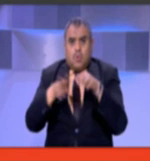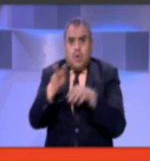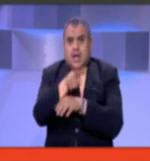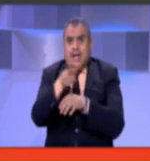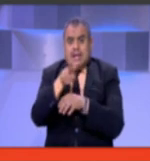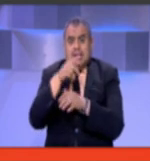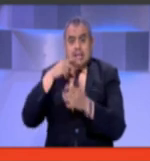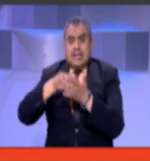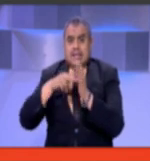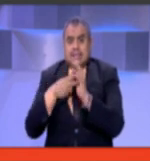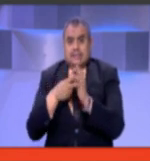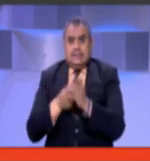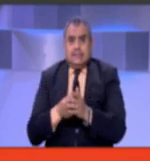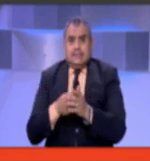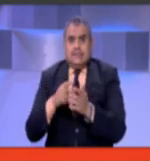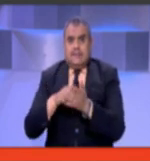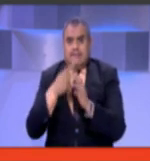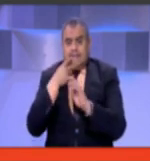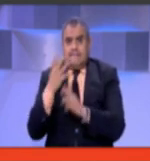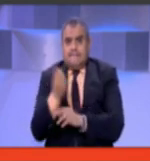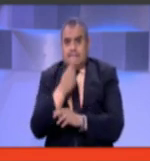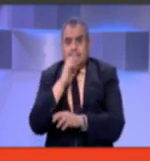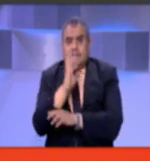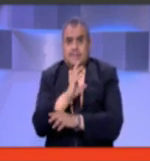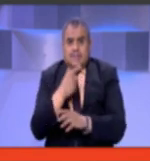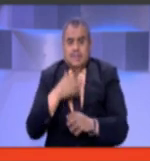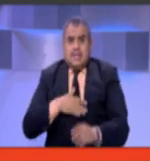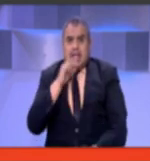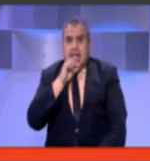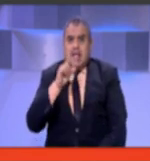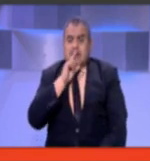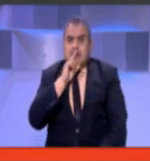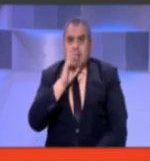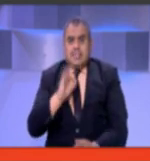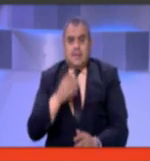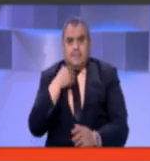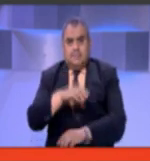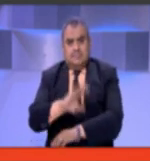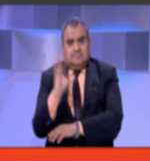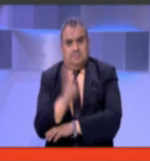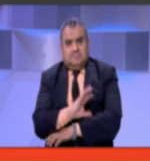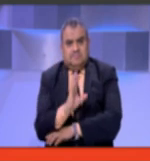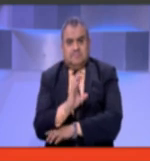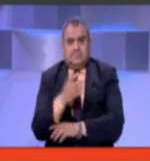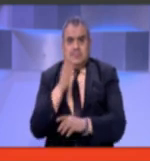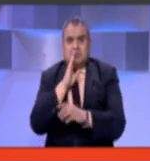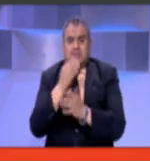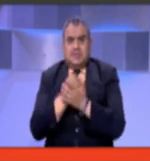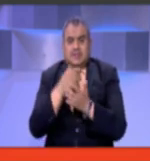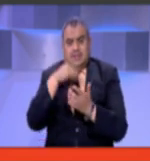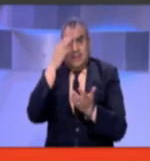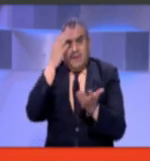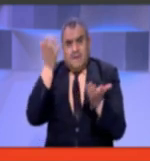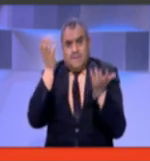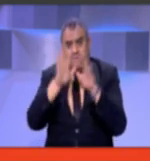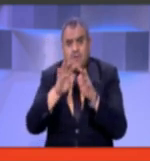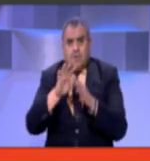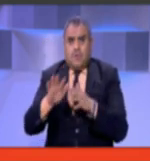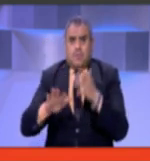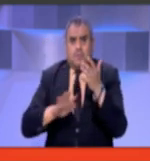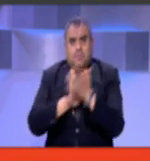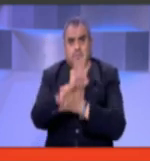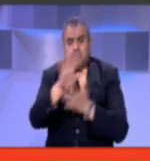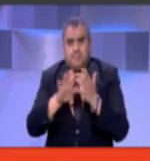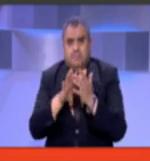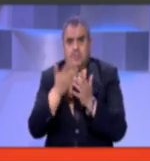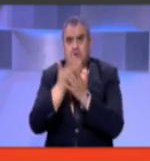كنت ازاي بتتعامل مع آدم وفكرة الاستيعاب للابتلاء ده، وان احنا